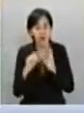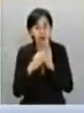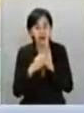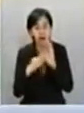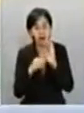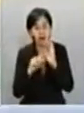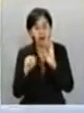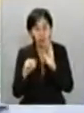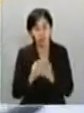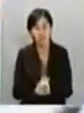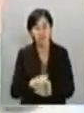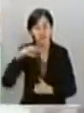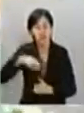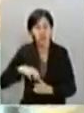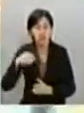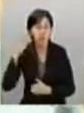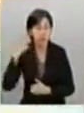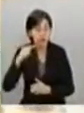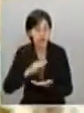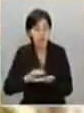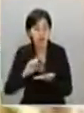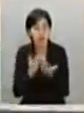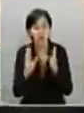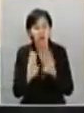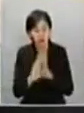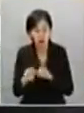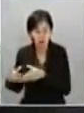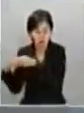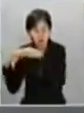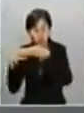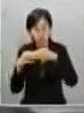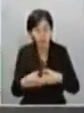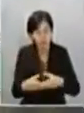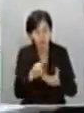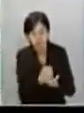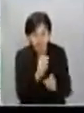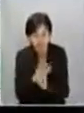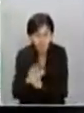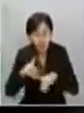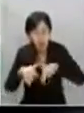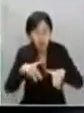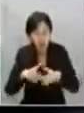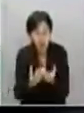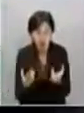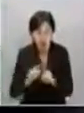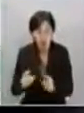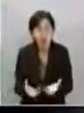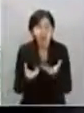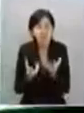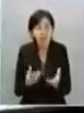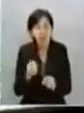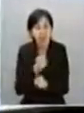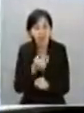บุรีกรมกิจการสตรีและสถาบันครอบครัวลงพื้นที่กันลงไปเข้าไปช่วยเหลือชาวบ้านและก็มอบวัสดุอุปกรณ์ในการฝึกวิช